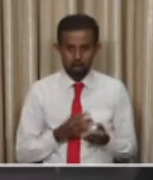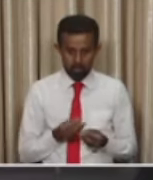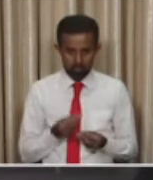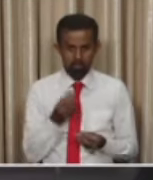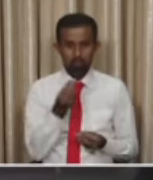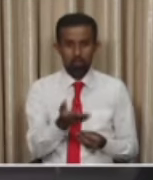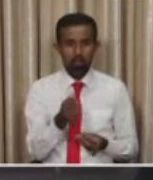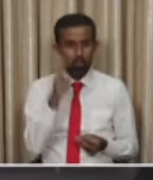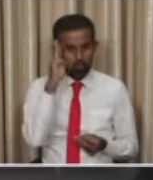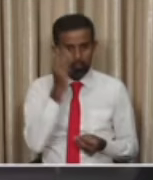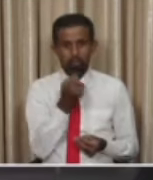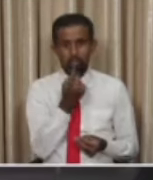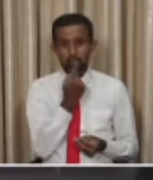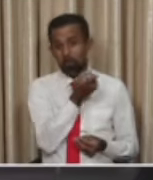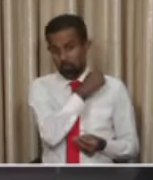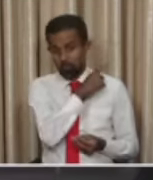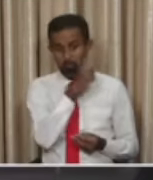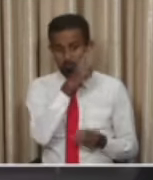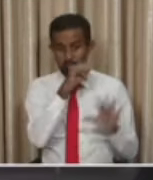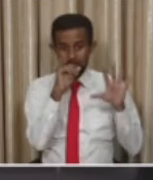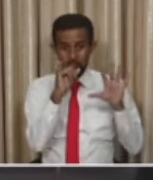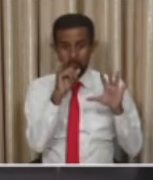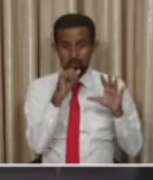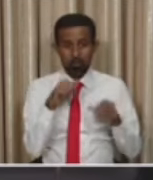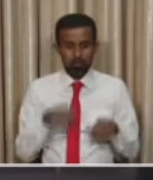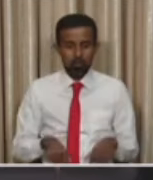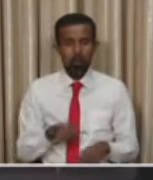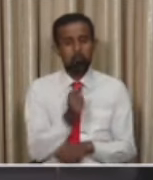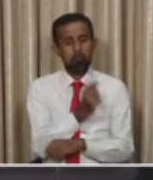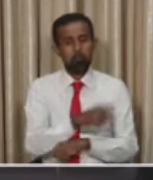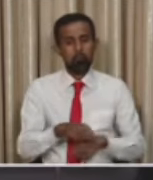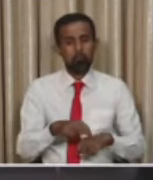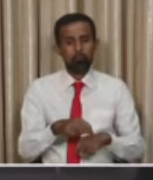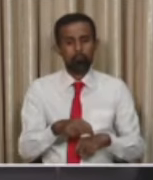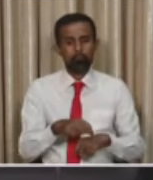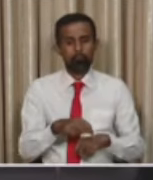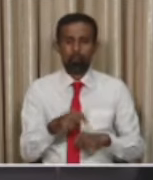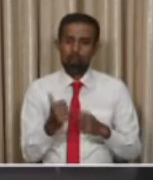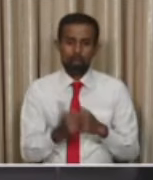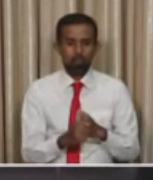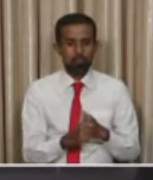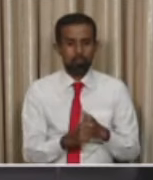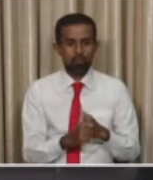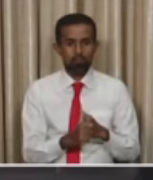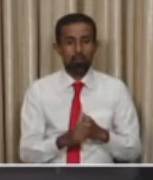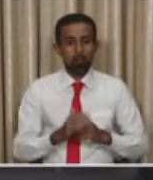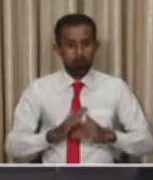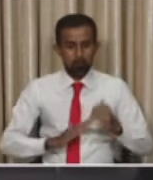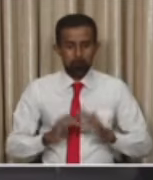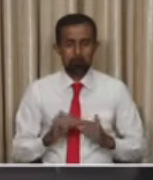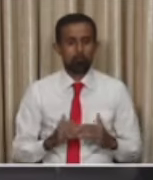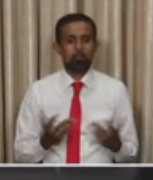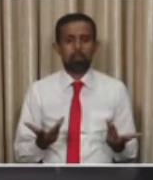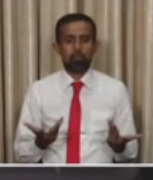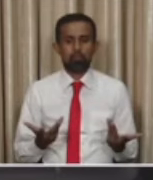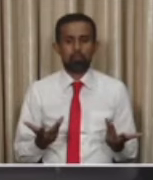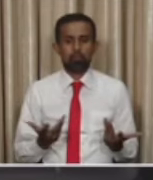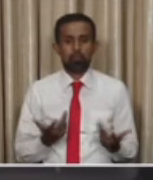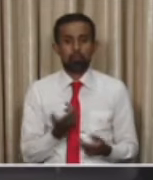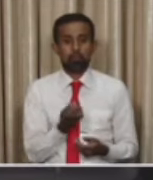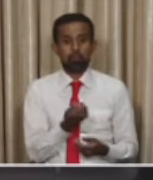කියලා පොරොන්දු වුණා නම් මාස 6කට ඉස්සෙල්ලා අද වෙනකල් ඒක ක්‍රමයක් නෑ, ක්‍රමයක් හැදුවා. ඒක ප්‍රායෝගික නැත්නම් ඒ මිනිස්සු සල්ලි